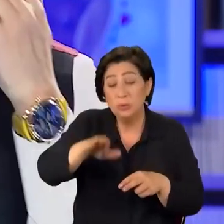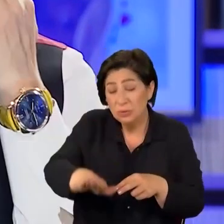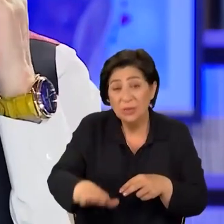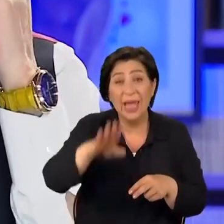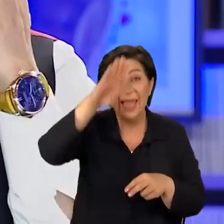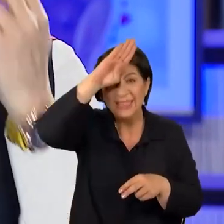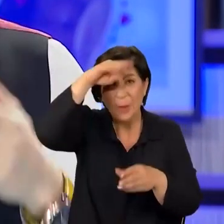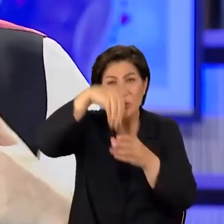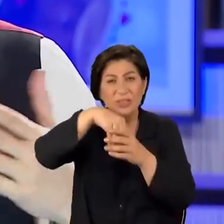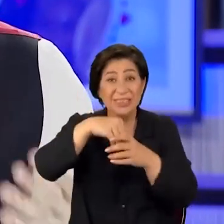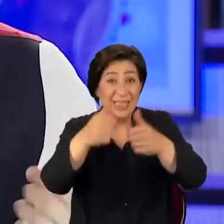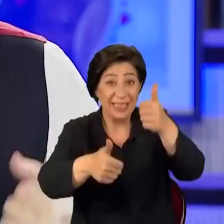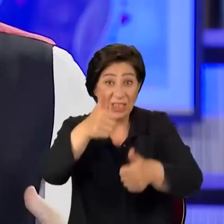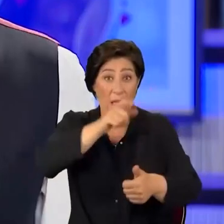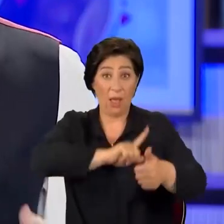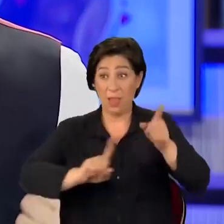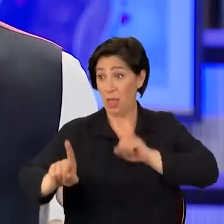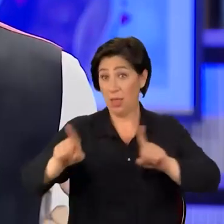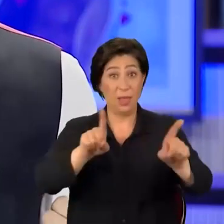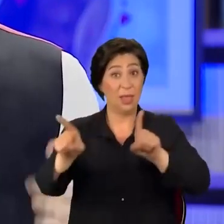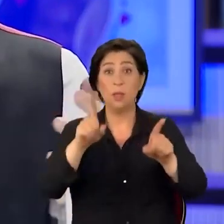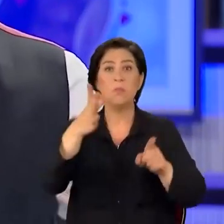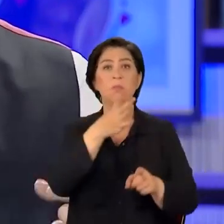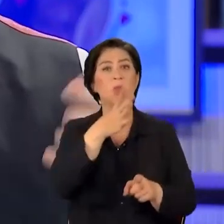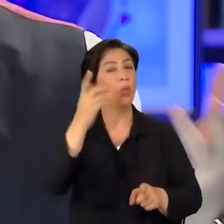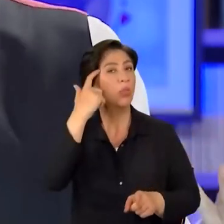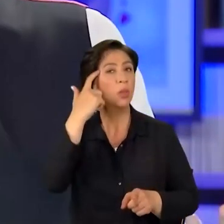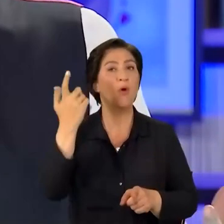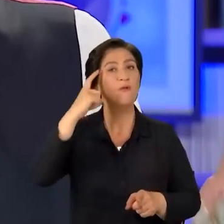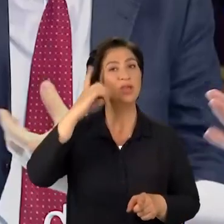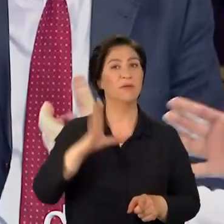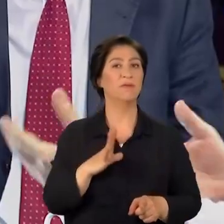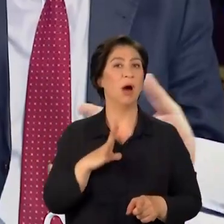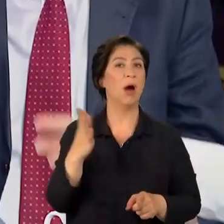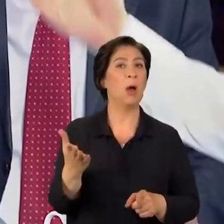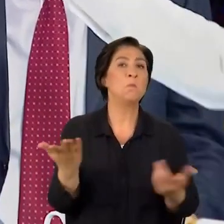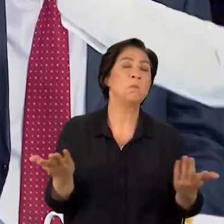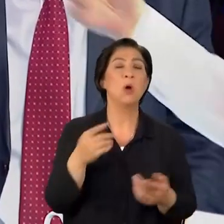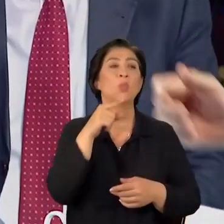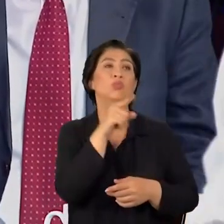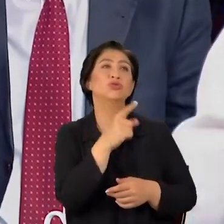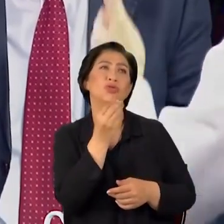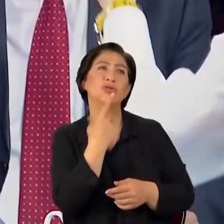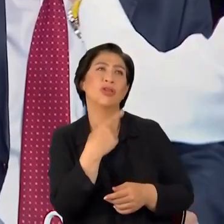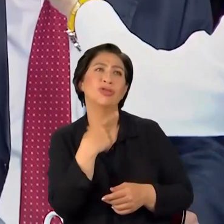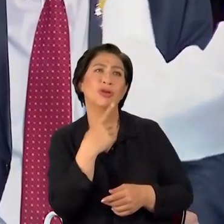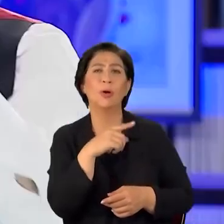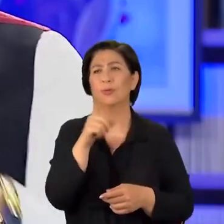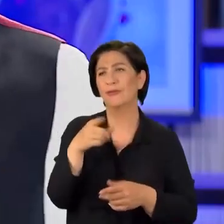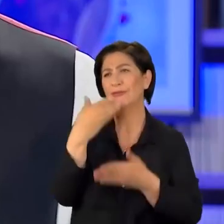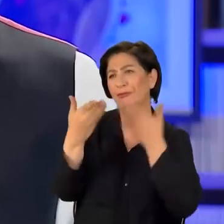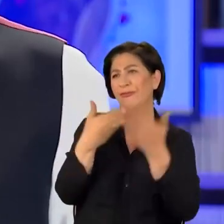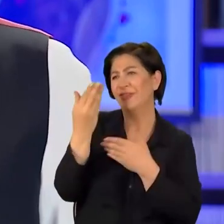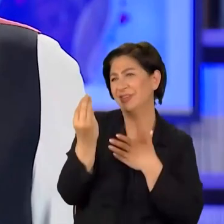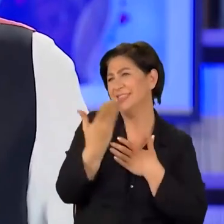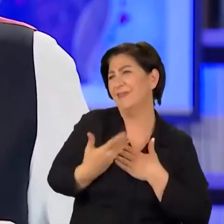İstanbul için yarışan adayları biliyorlar, tanıyorlar. Onlar hakkında fikirleri var. İşte diyor bunu sempatik buluyor, bunu fıkra